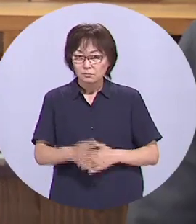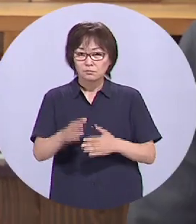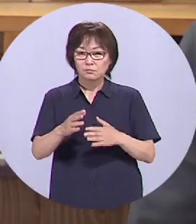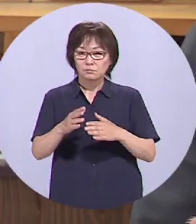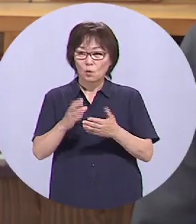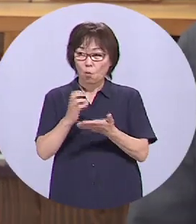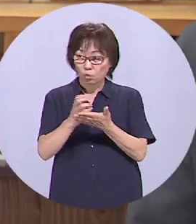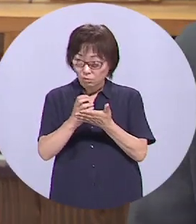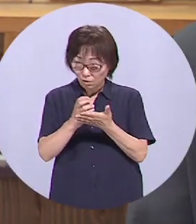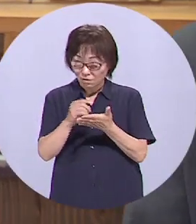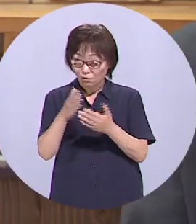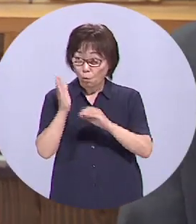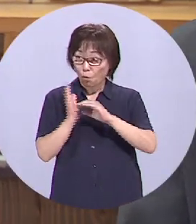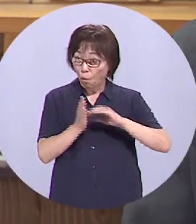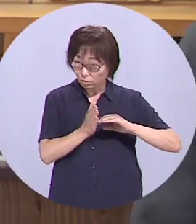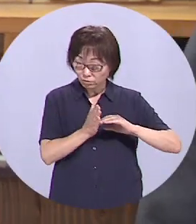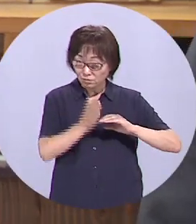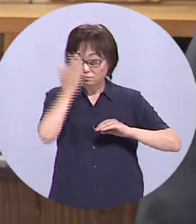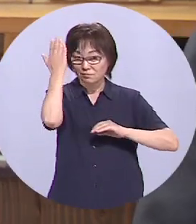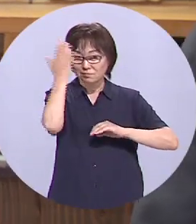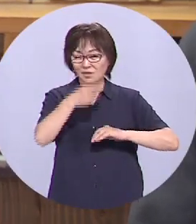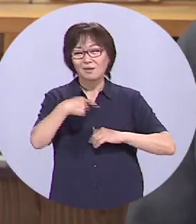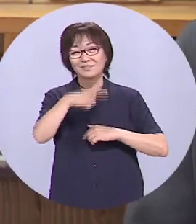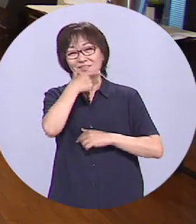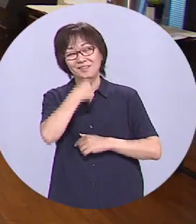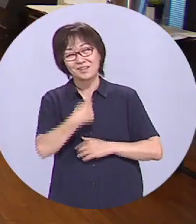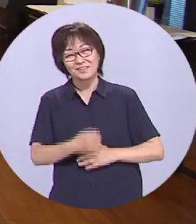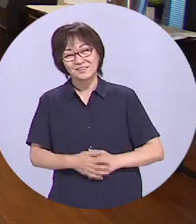理？ 料理。 それは行きたいね。